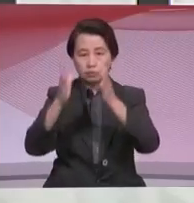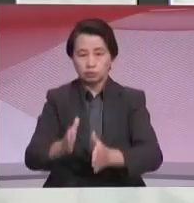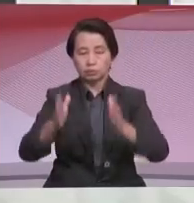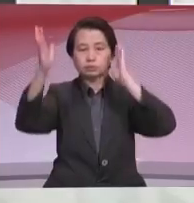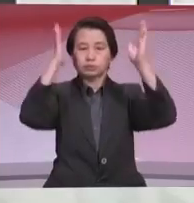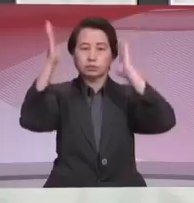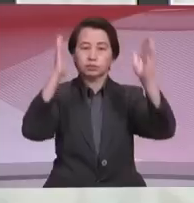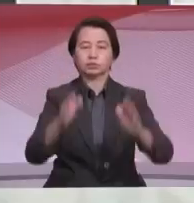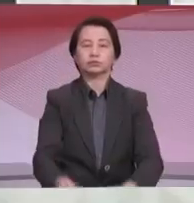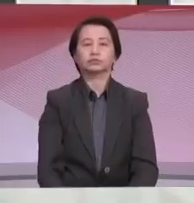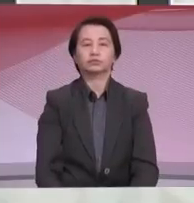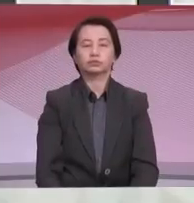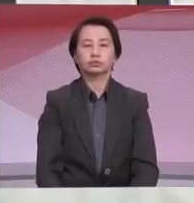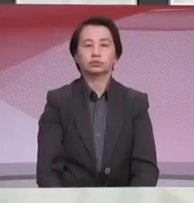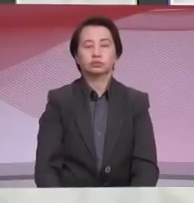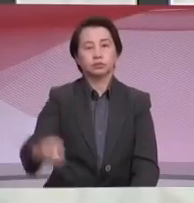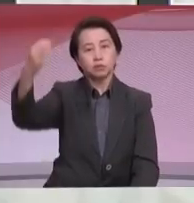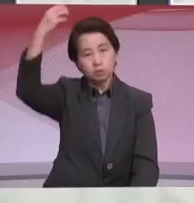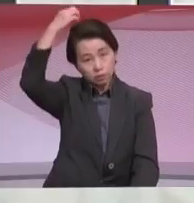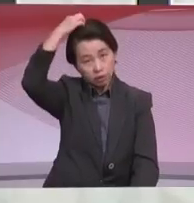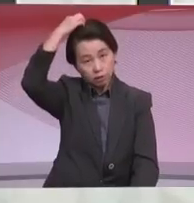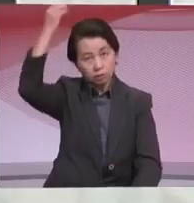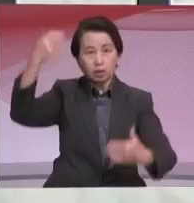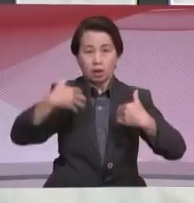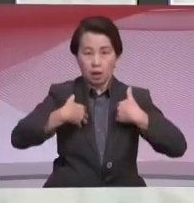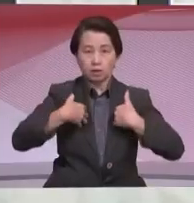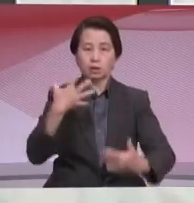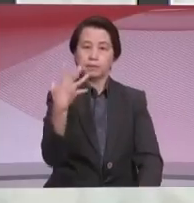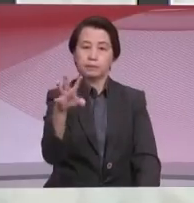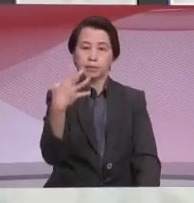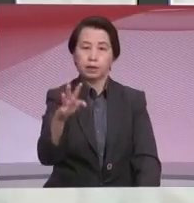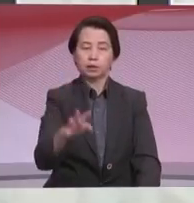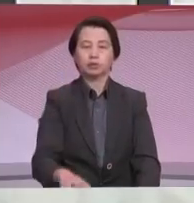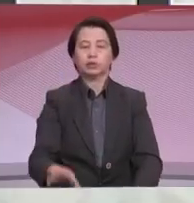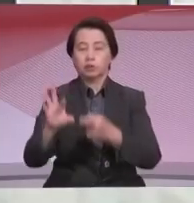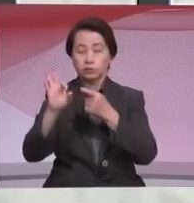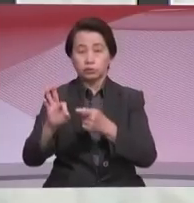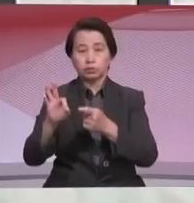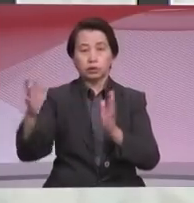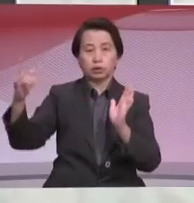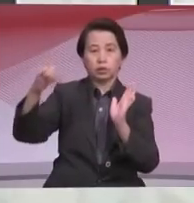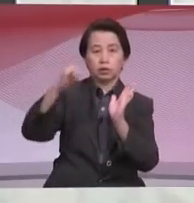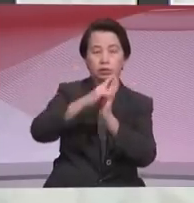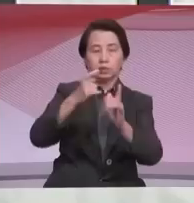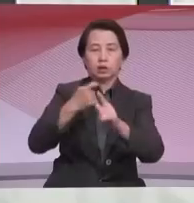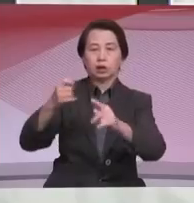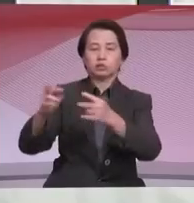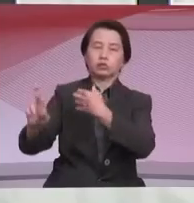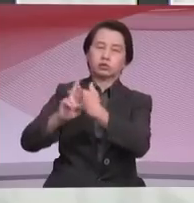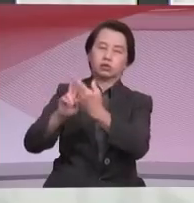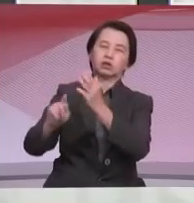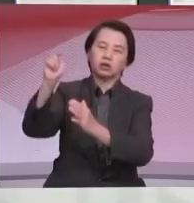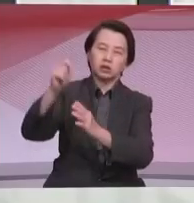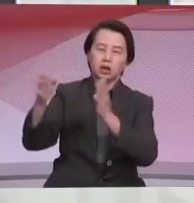warga negara. Di negeri Selangor pula ada 14 kes, 9 kes saringan pulang pada kawasan berisiko tinggi iaitu